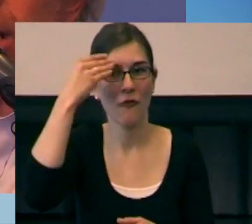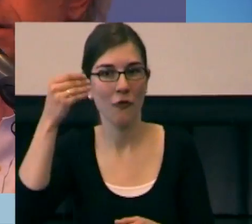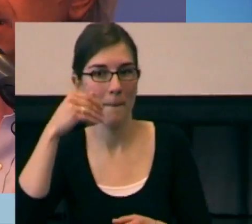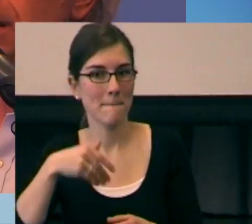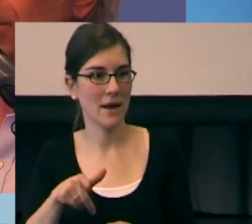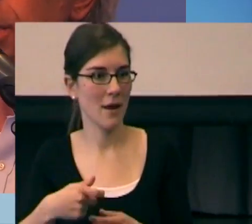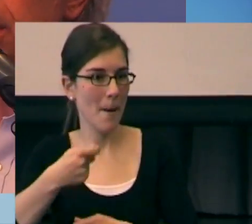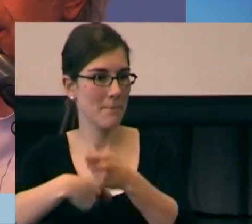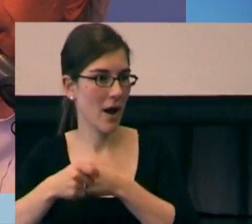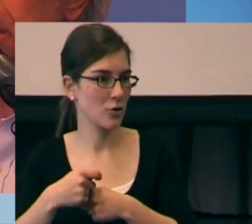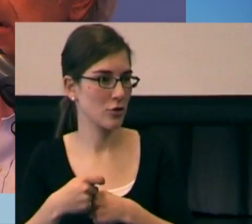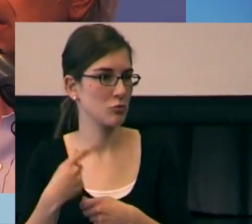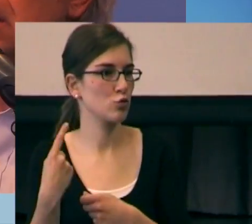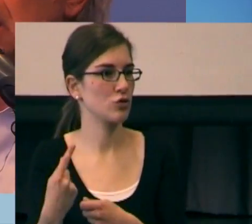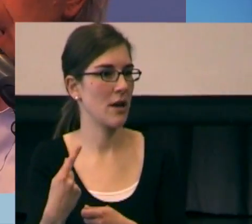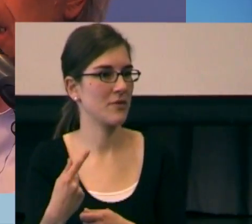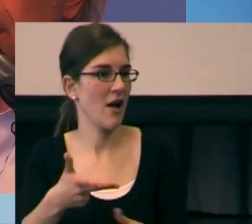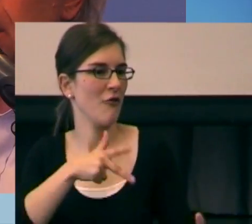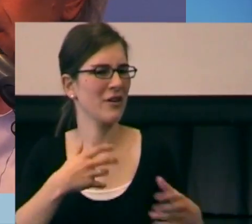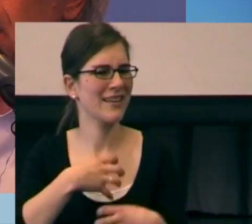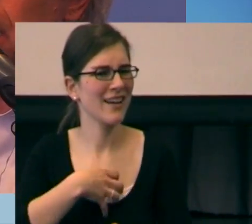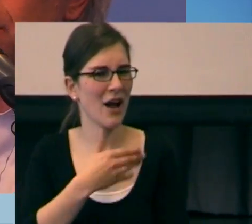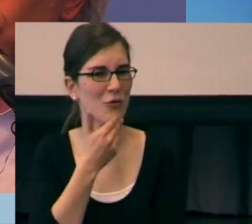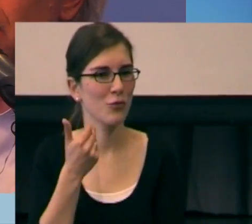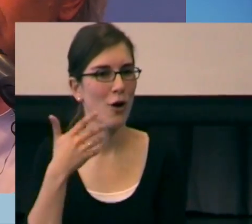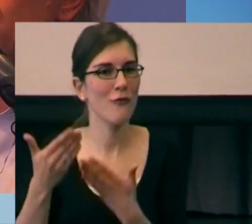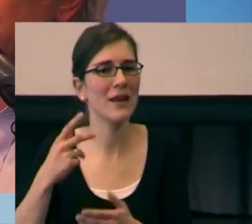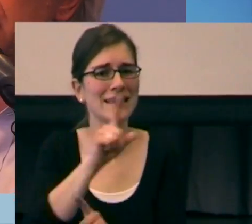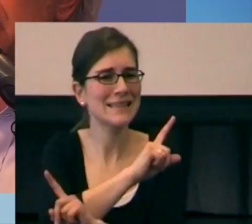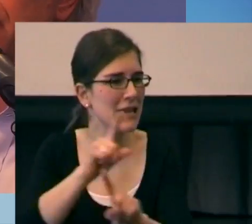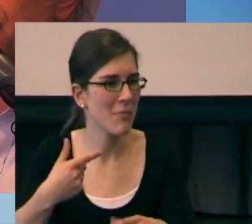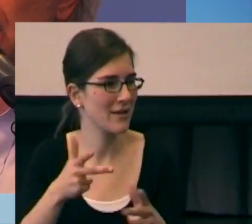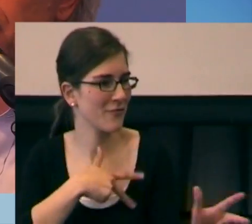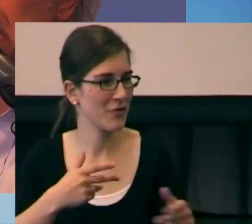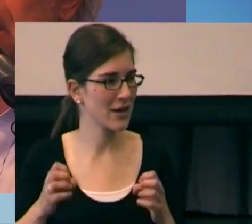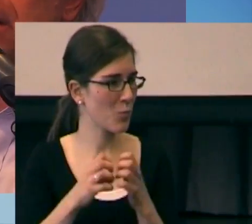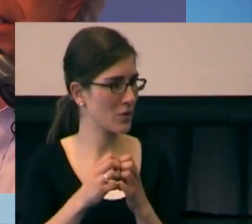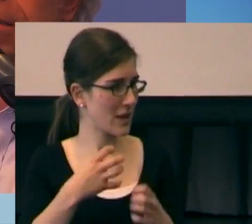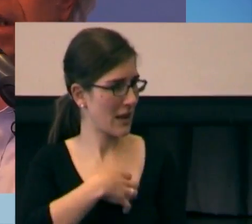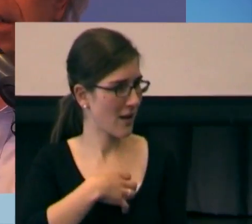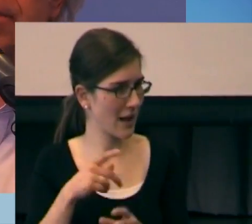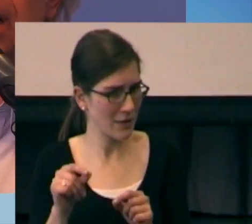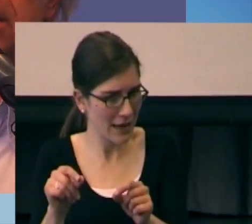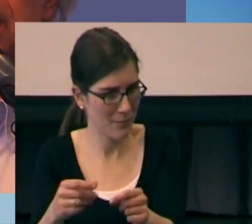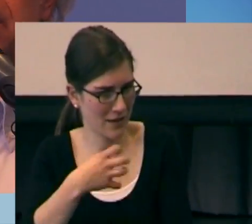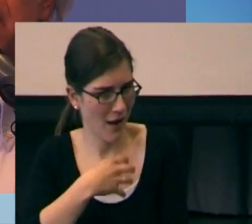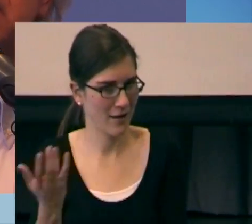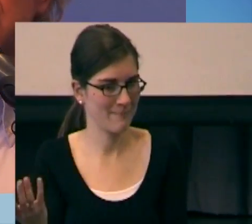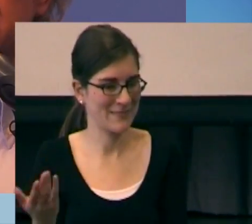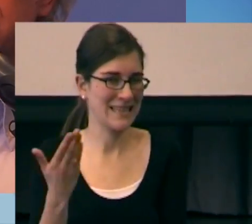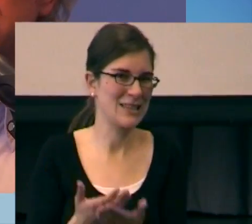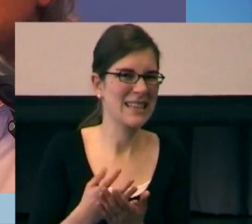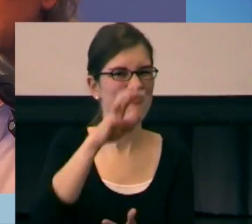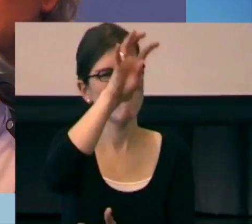niemals an ihrem Prostatakrebs erkranken, keine Probleme haben und vor allen Dingen nicht daran versterben. Deswegen auch das Fragezeichen.